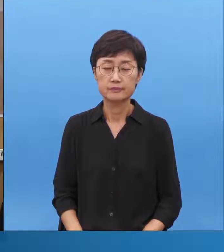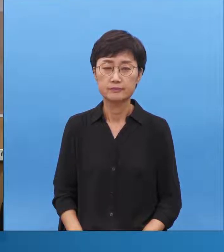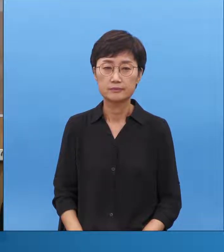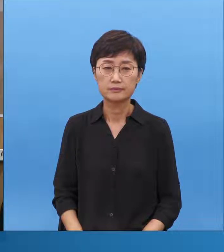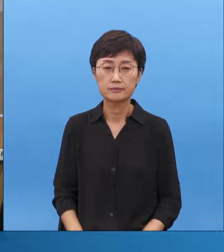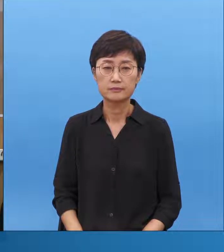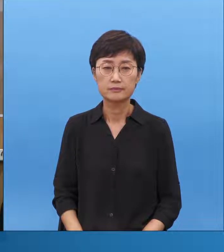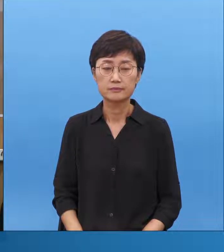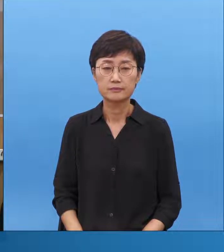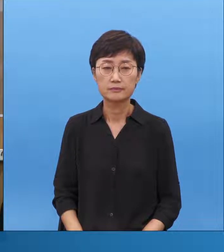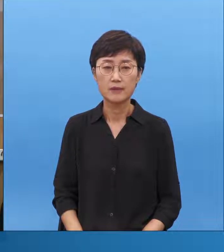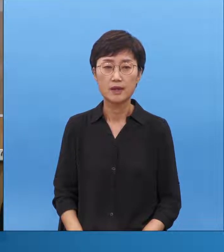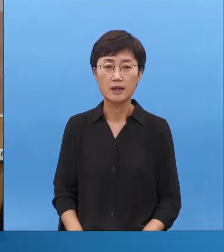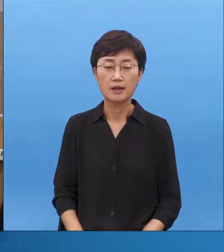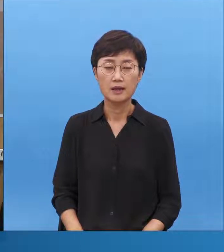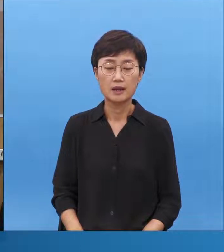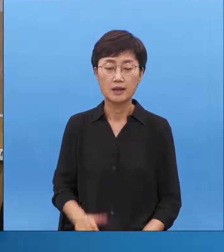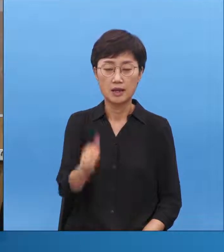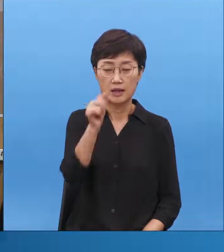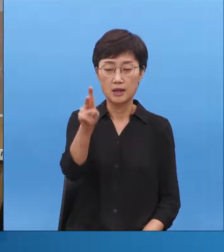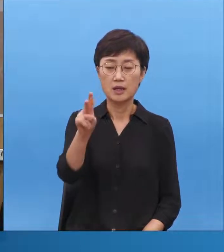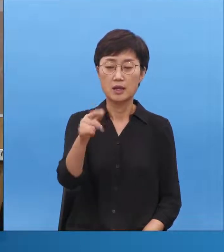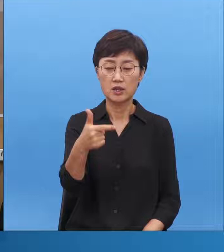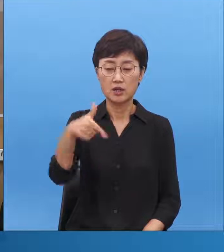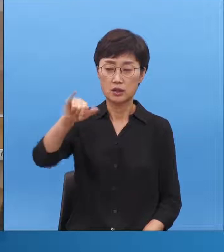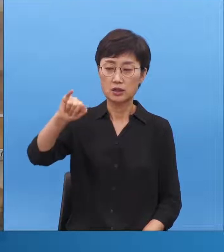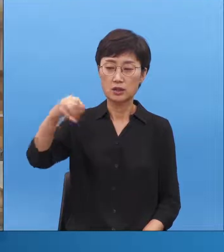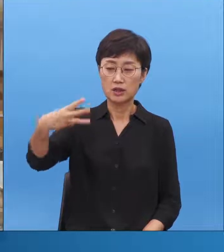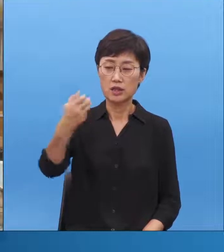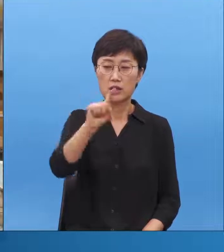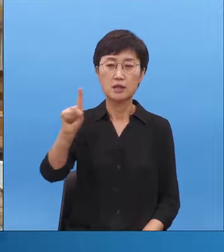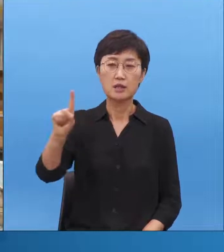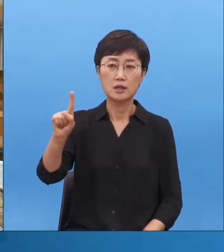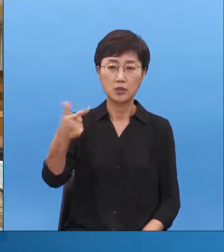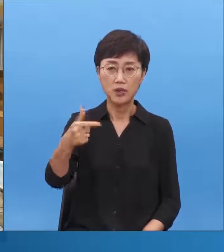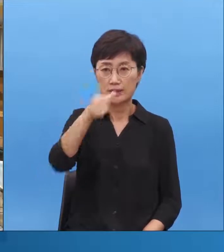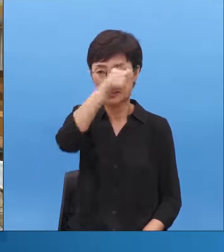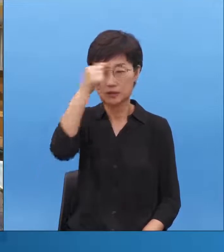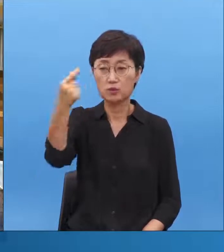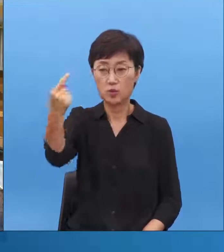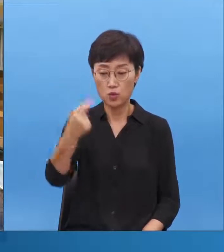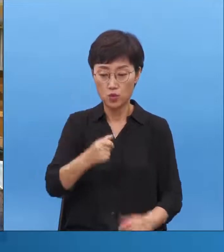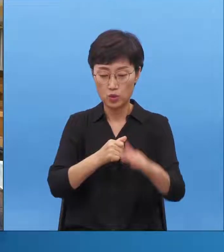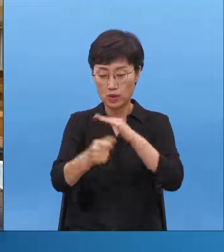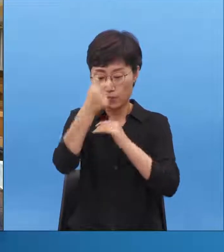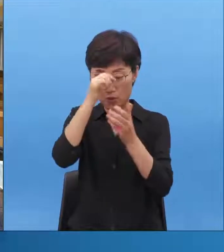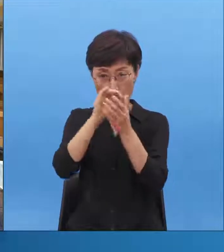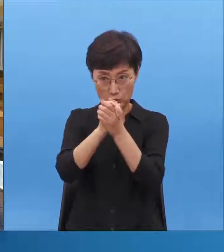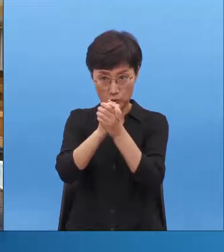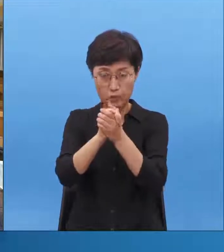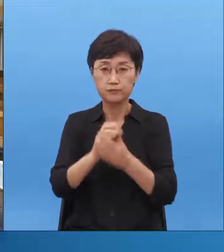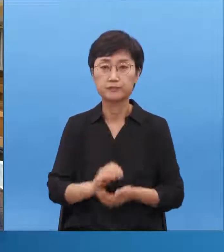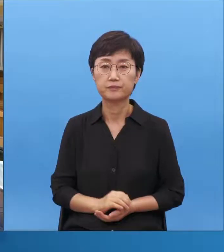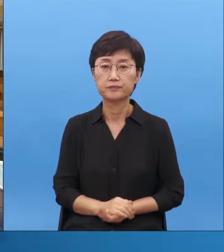예배를 위해서 형계란 장로님 대표 기도하시겠습니다. At this time, Elder Kil Hwan Hyun will come and give the representative prayer.